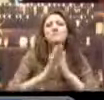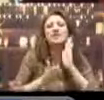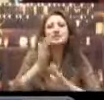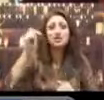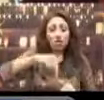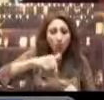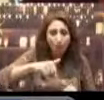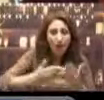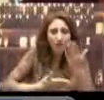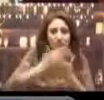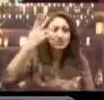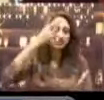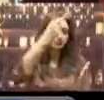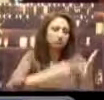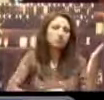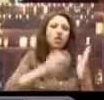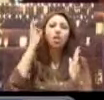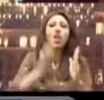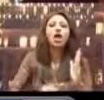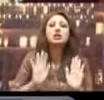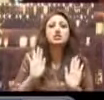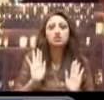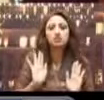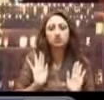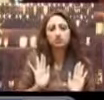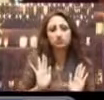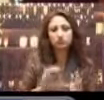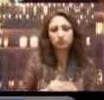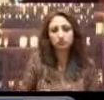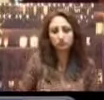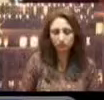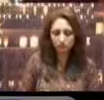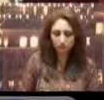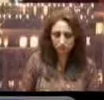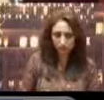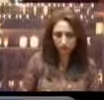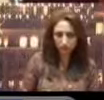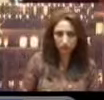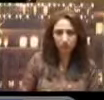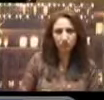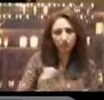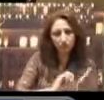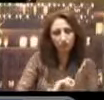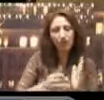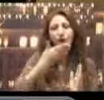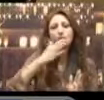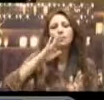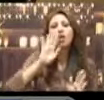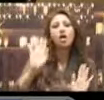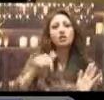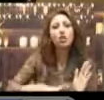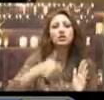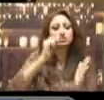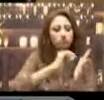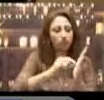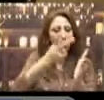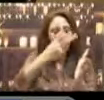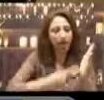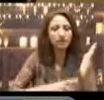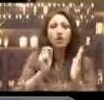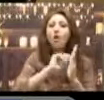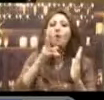عني بقى معلن. والله انا يعني من الاول ما كنتش حابب ان ده يبقى معلن، بس خلاص يعني طالما كده يبقى لازم يتكتب. بحط بند في العقد. بحط بند في العقد. بحط فيه ايه